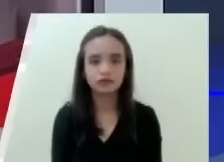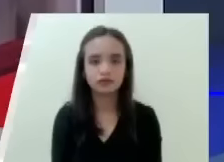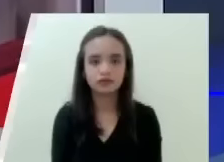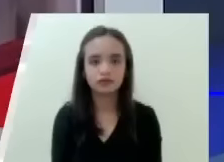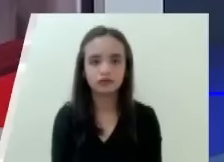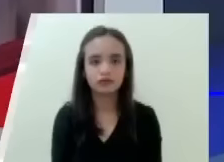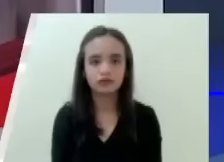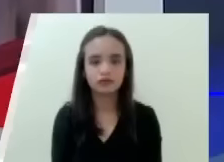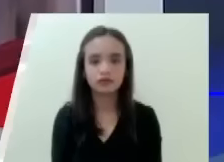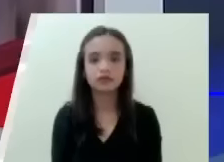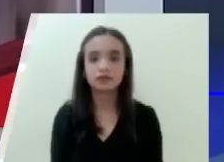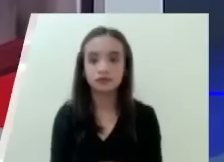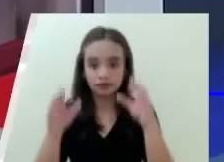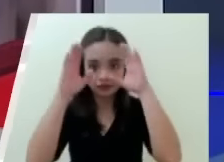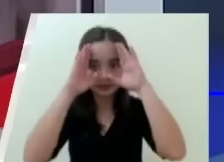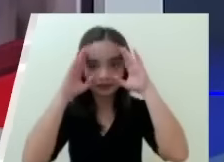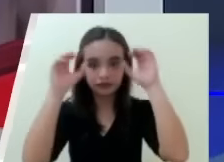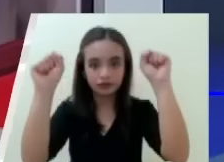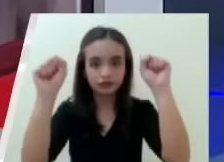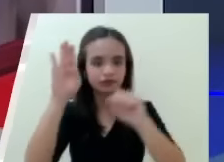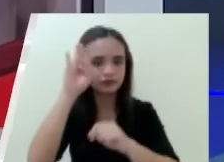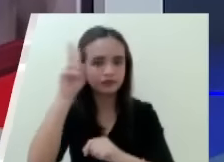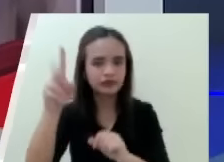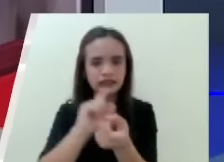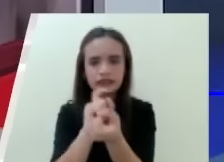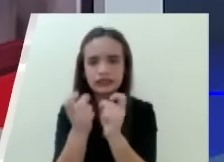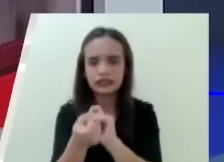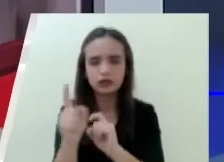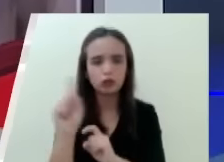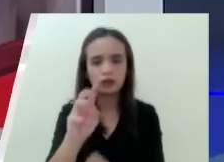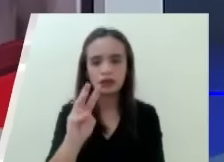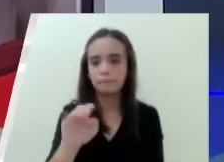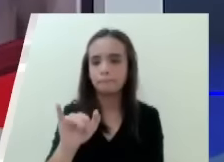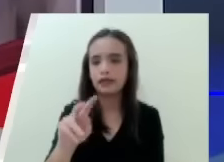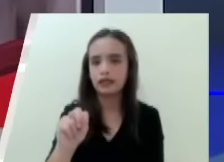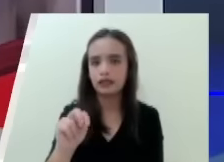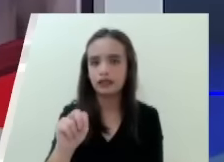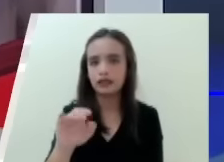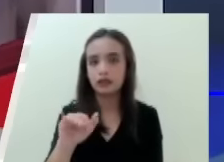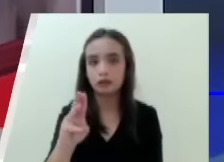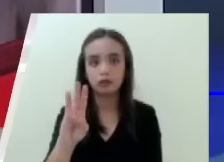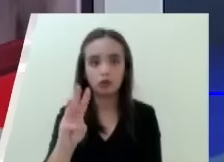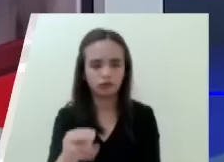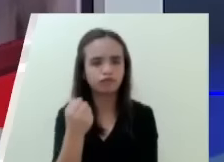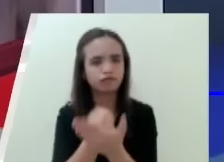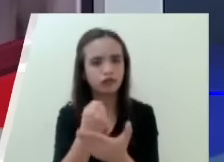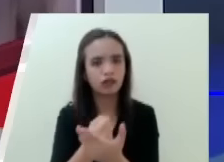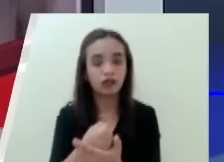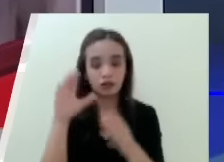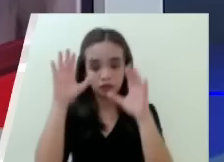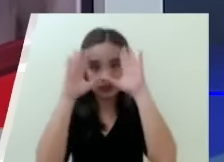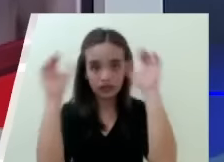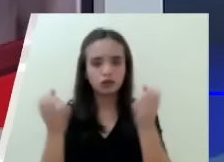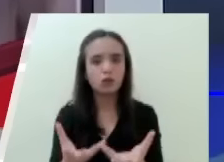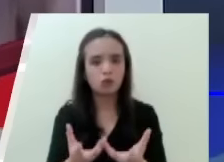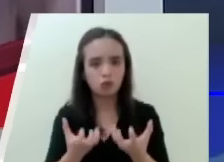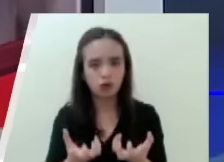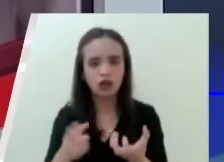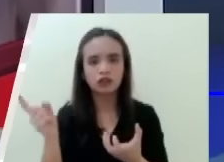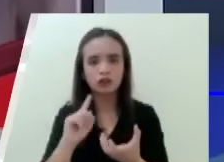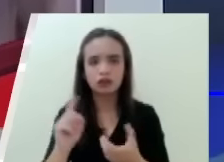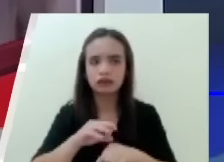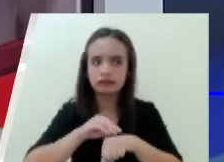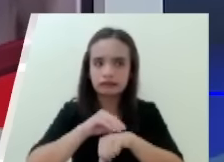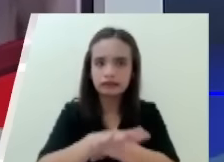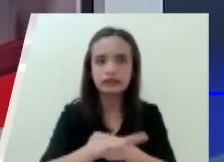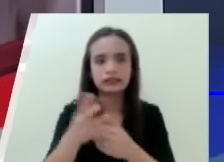Pinarerepaso na ni Pangulong Bongbong Marcos ang minimum wage rate. Nais ng Pangulo na isalang-alang ang epekto ng